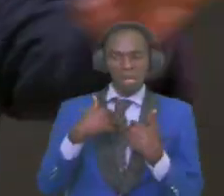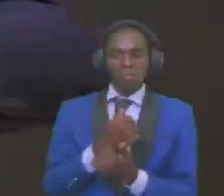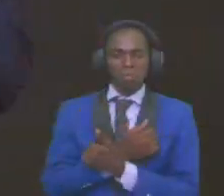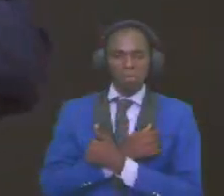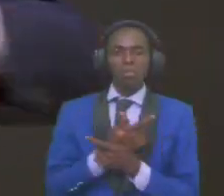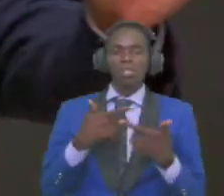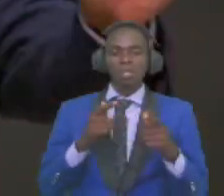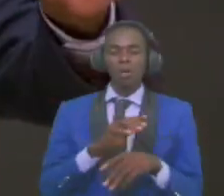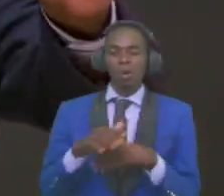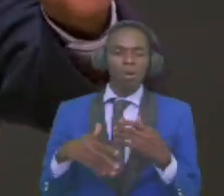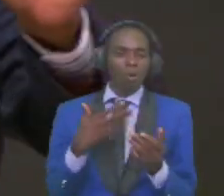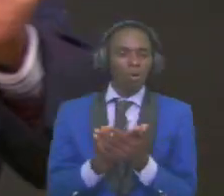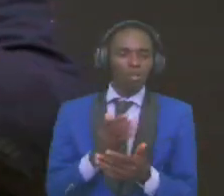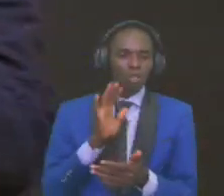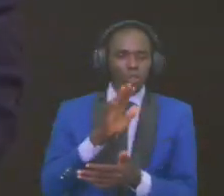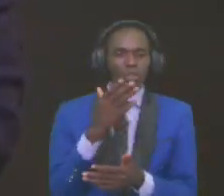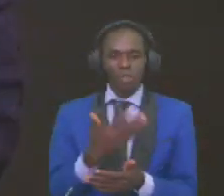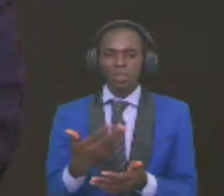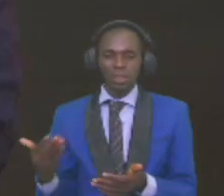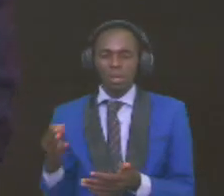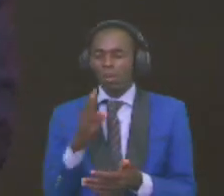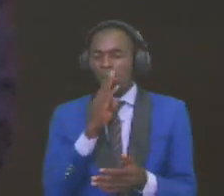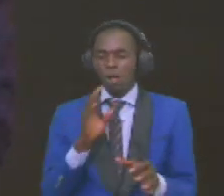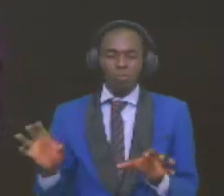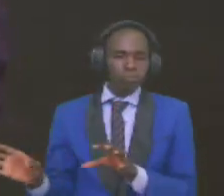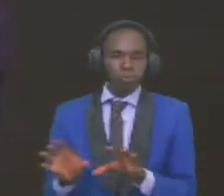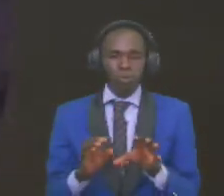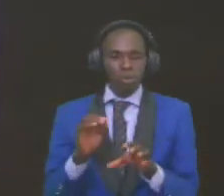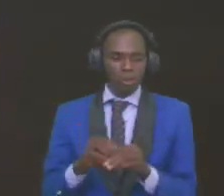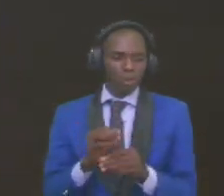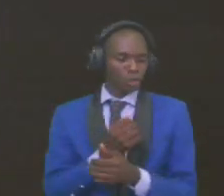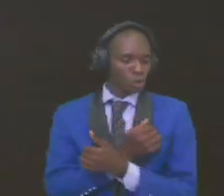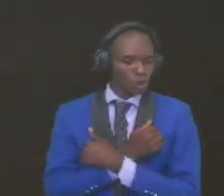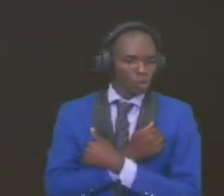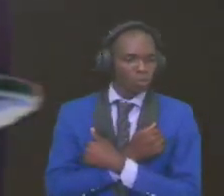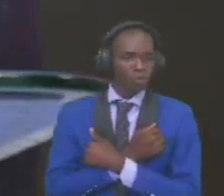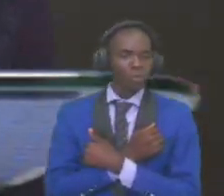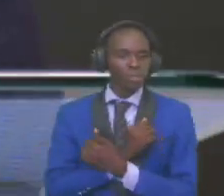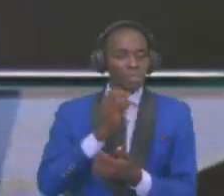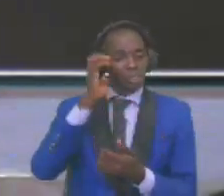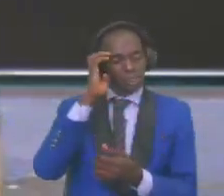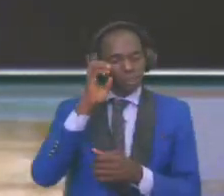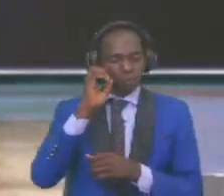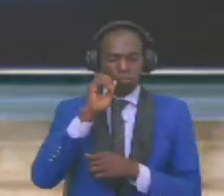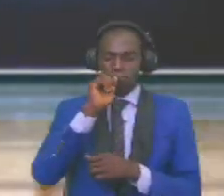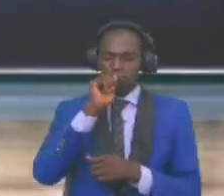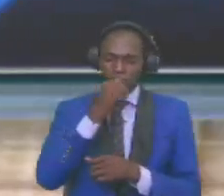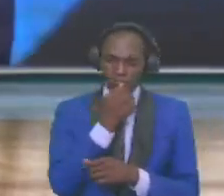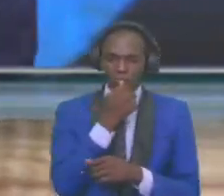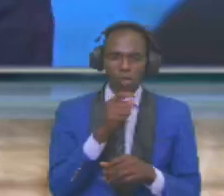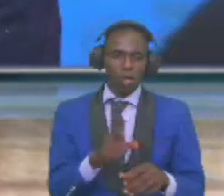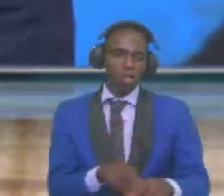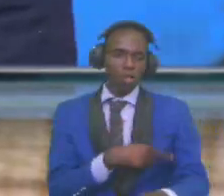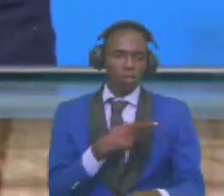charité que tout ce que tu fais soit fait en charité la charité